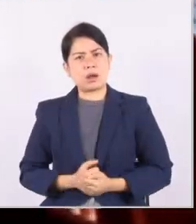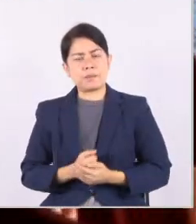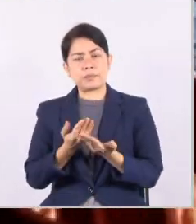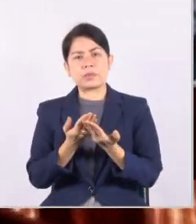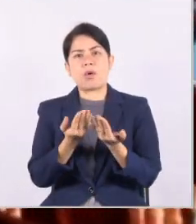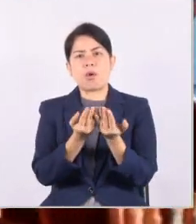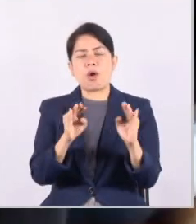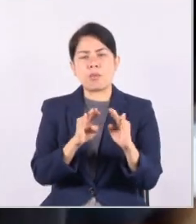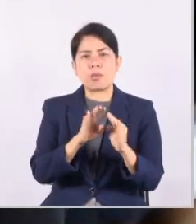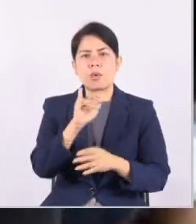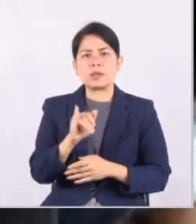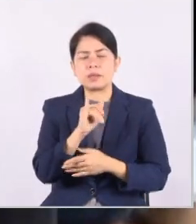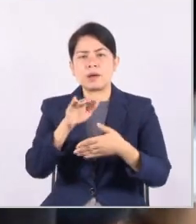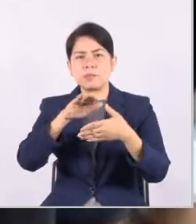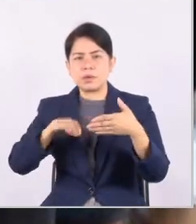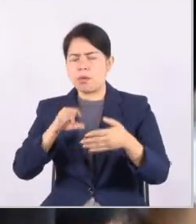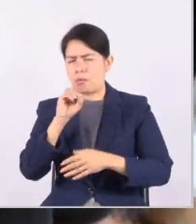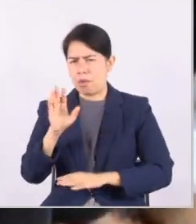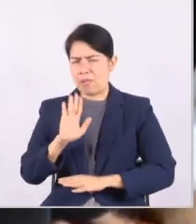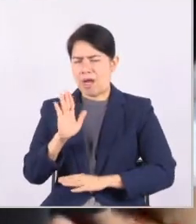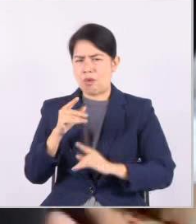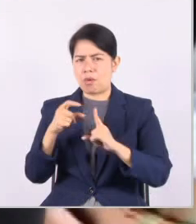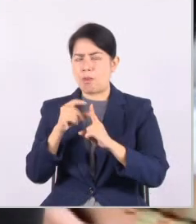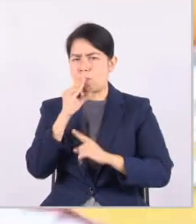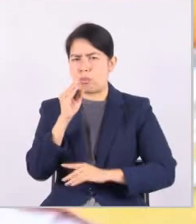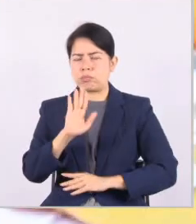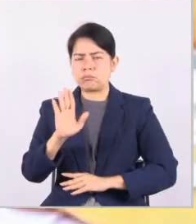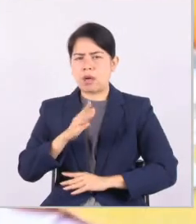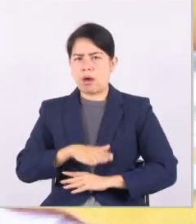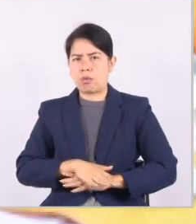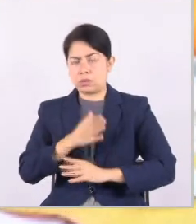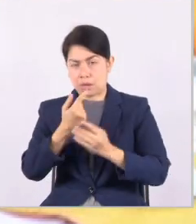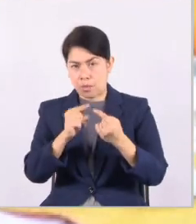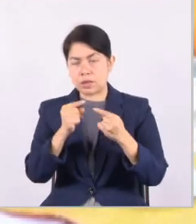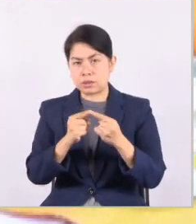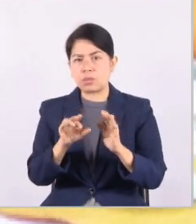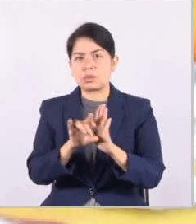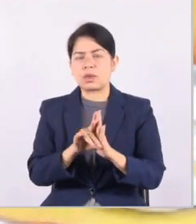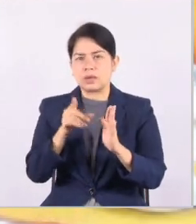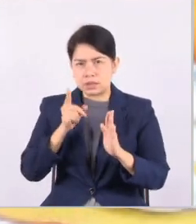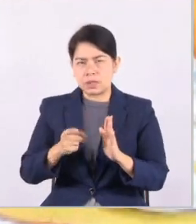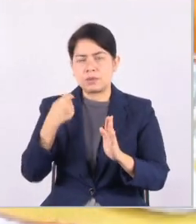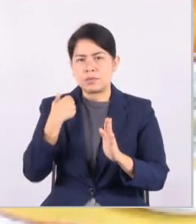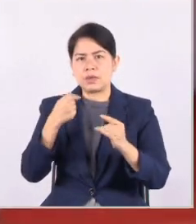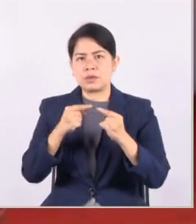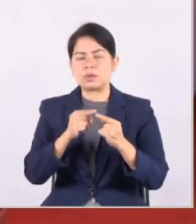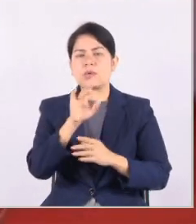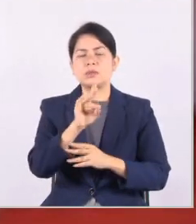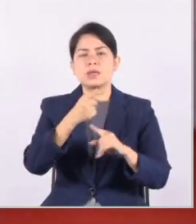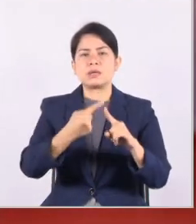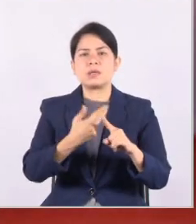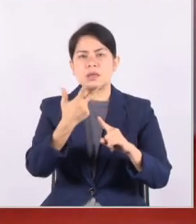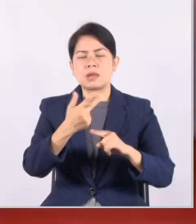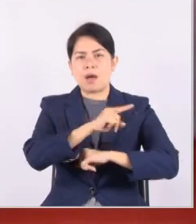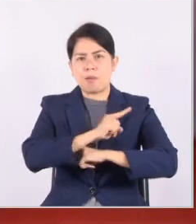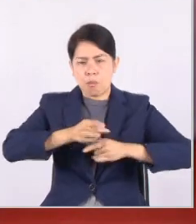นี้พูดให้กำลังใจด้วยซ้ำไปกลายเป็นว่าเกิดขึ้นจริงๆค่ะวันเกิดปีนี้กลายเป็นว่าต้องมาจัดเป็นงานศพไปด้วย